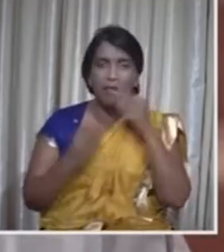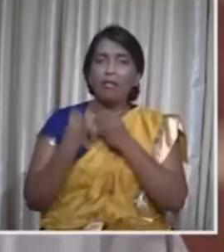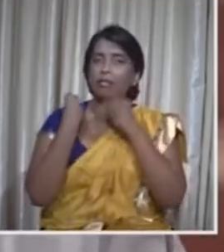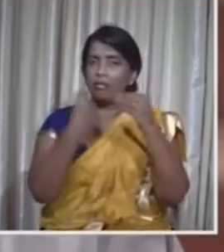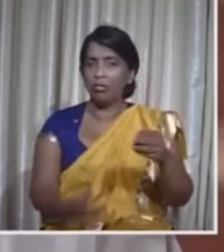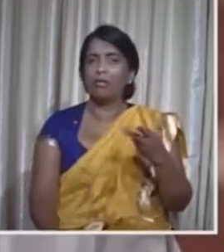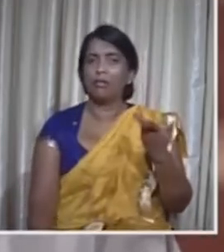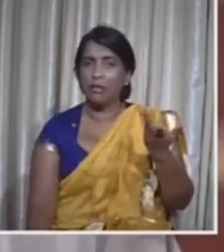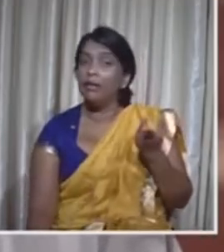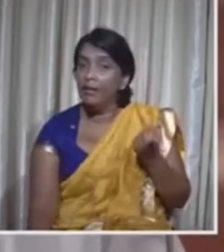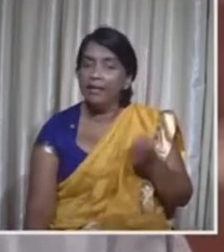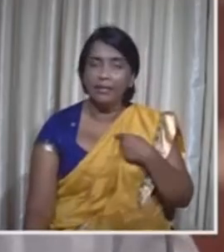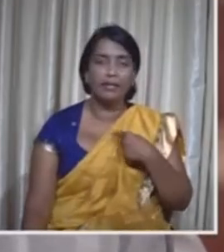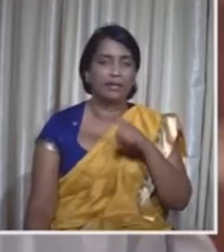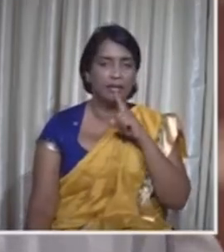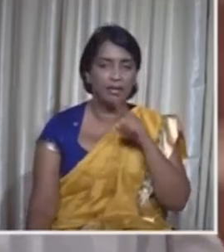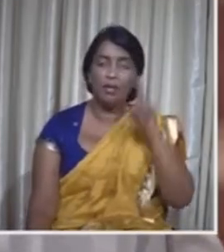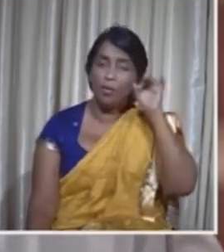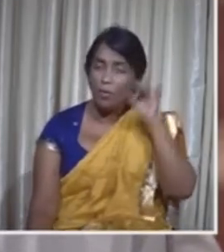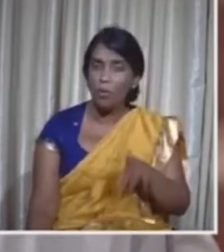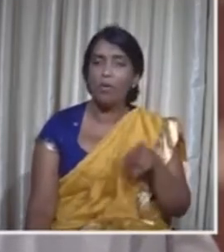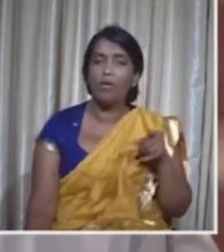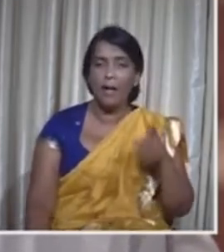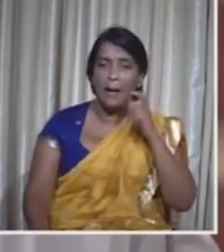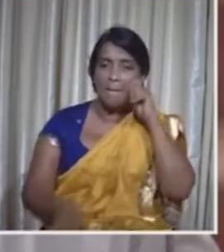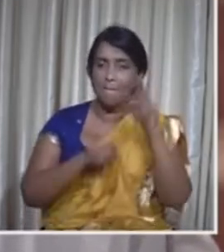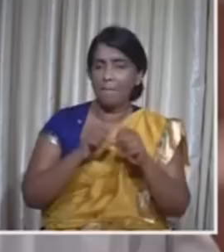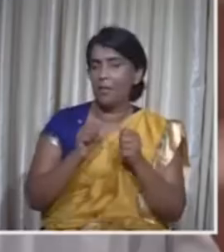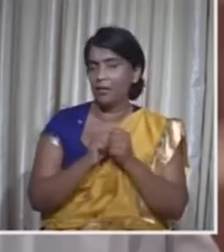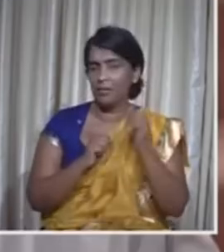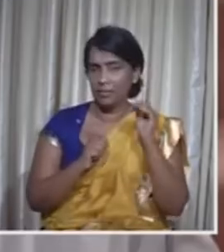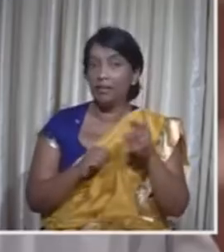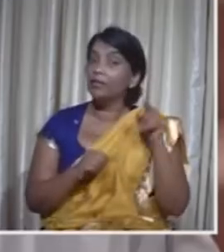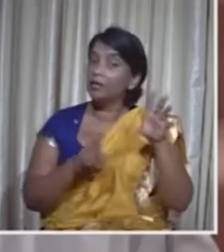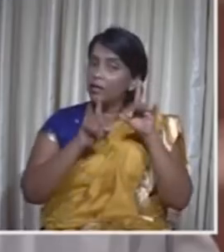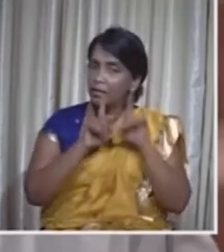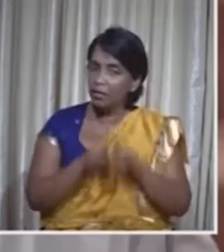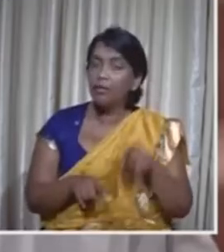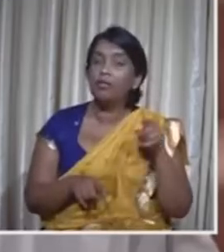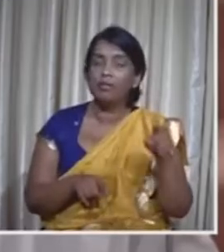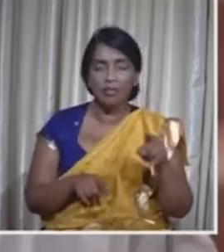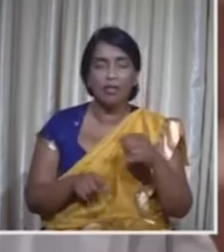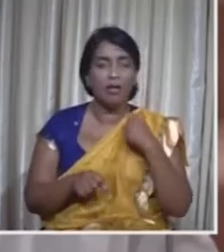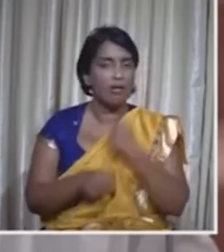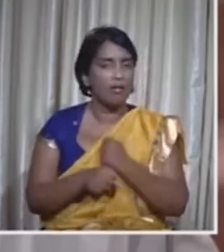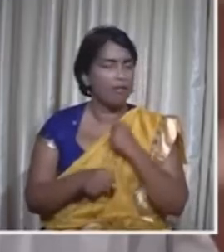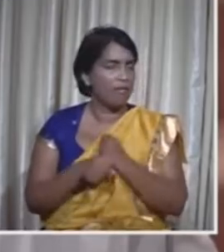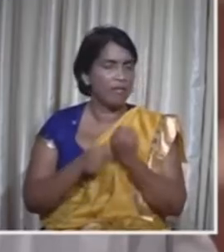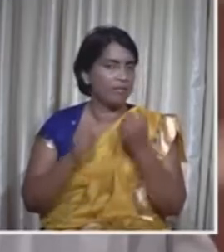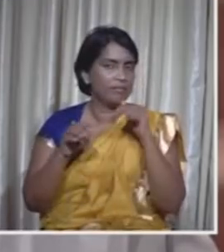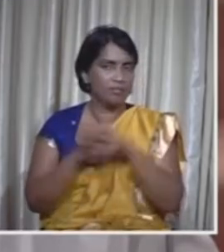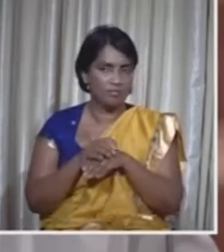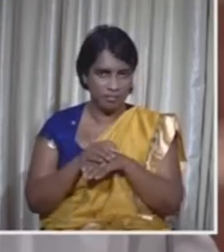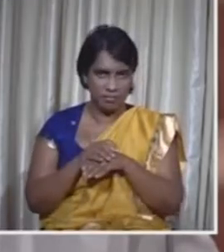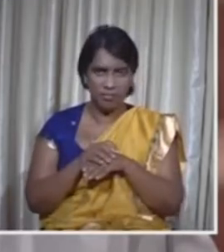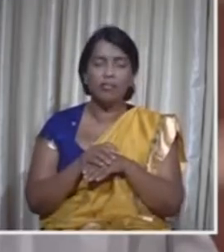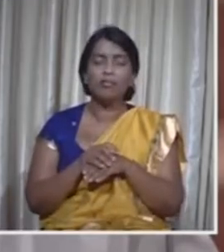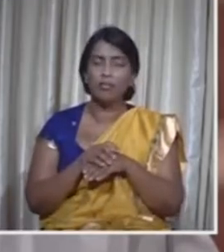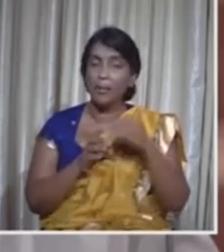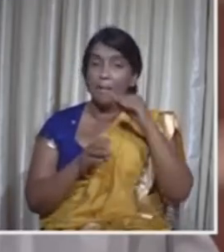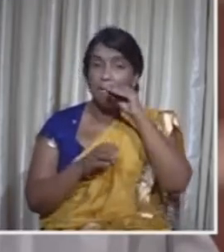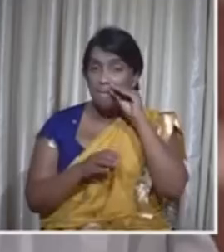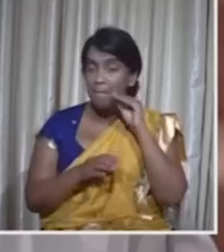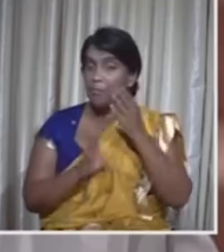அளவுக்கு எவ்வளவு தூரம் இந்த அரசாங்கத்தினுடைய பலவீனம் மிக மோசமாக இருக்கிறது. பிரபாகரன் காலத்திலே யாரும் பட்டினியால் செத்ததாக நீங்கள்